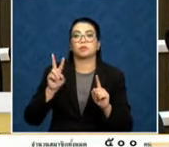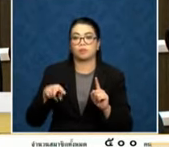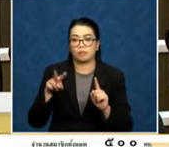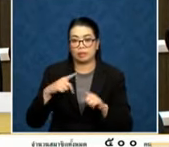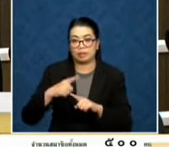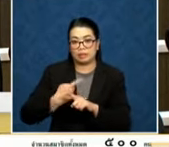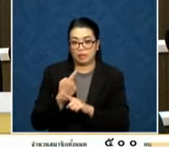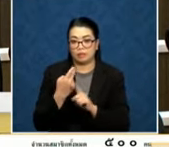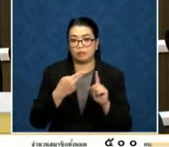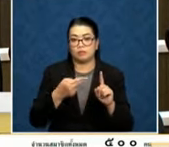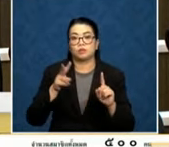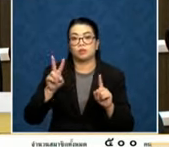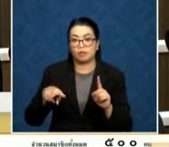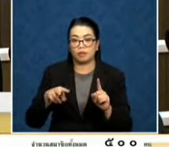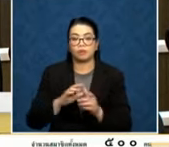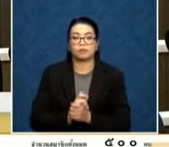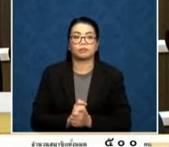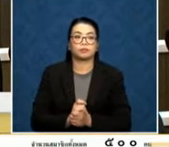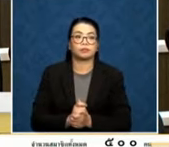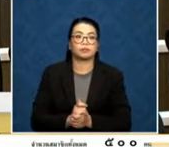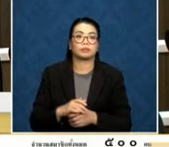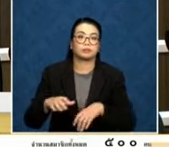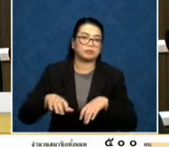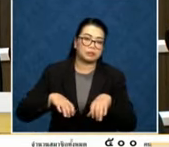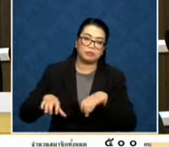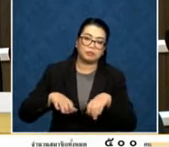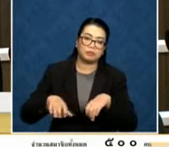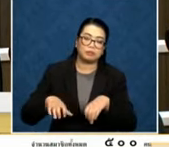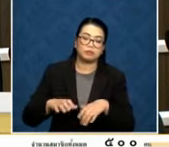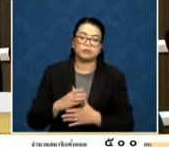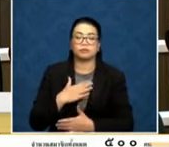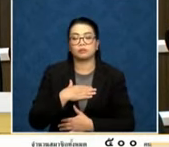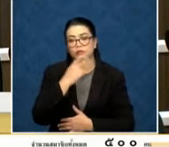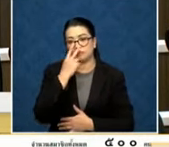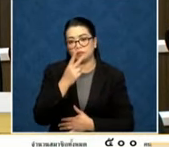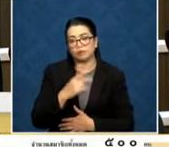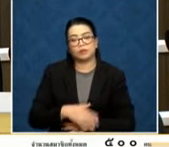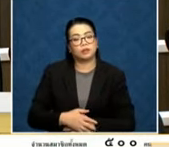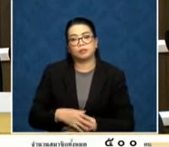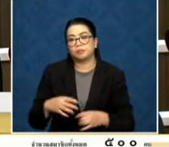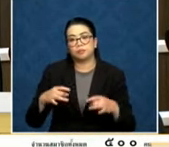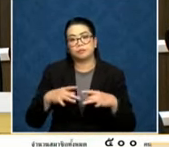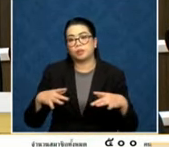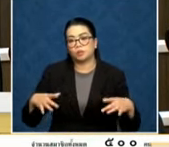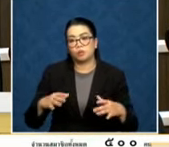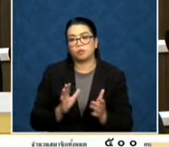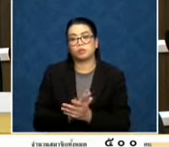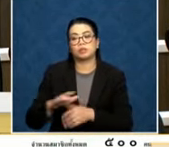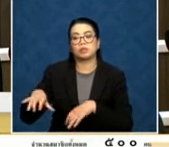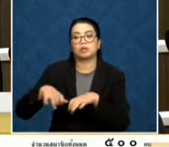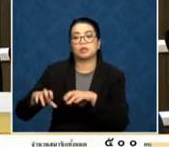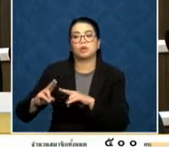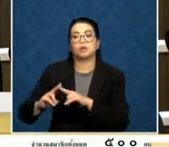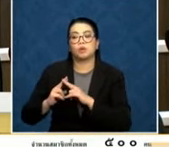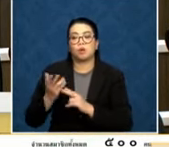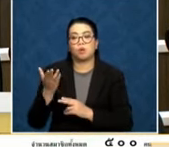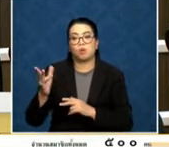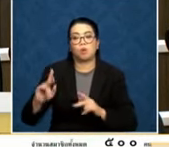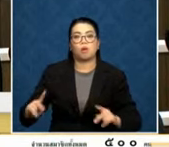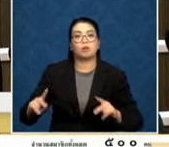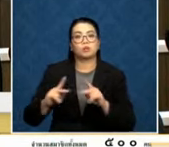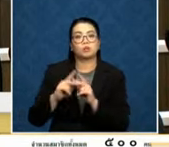ต่อเดือนซึ่งเป็นการจัดการที่ดิฉันเห็นว่าไม่ยังไม่เหมาะสมนะคะขอให้กระทรวง